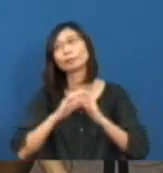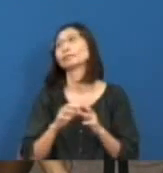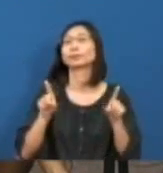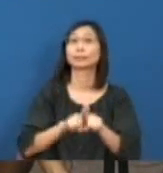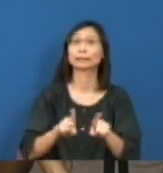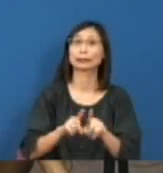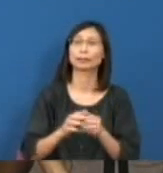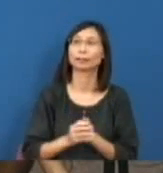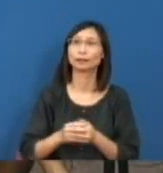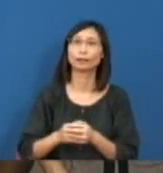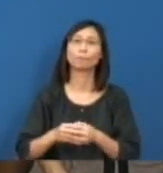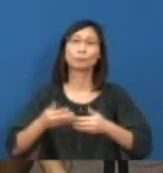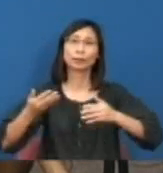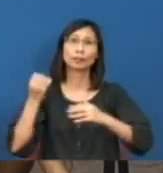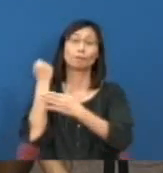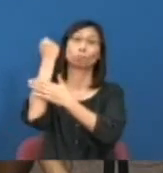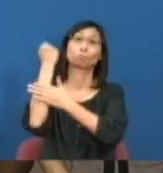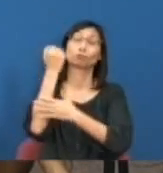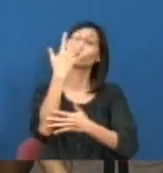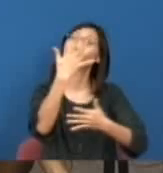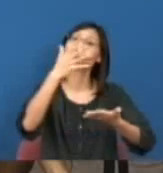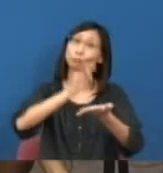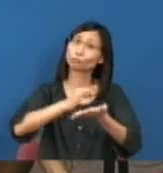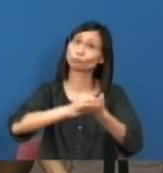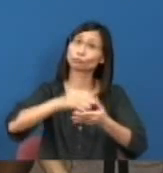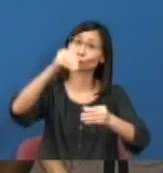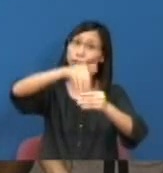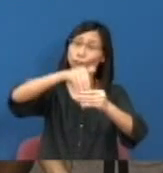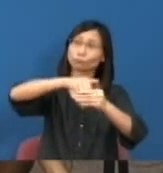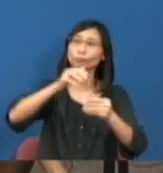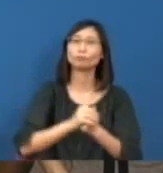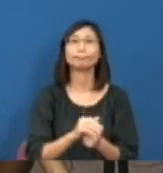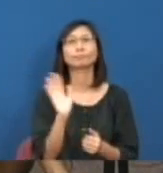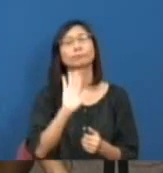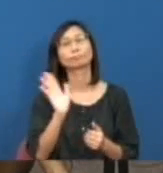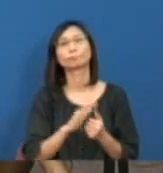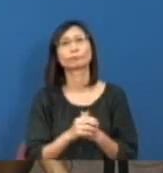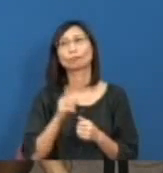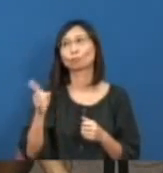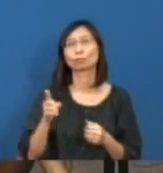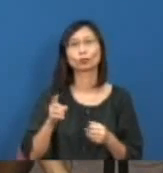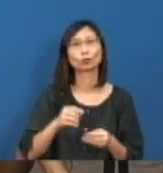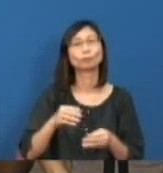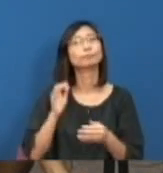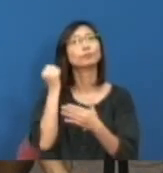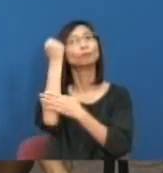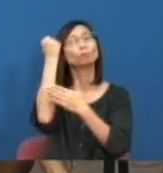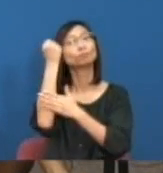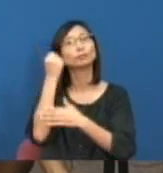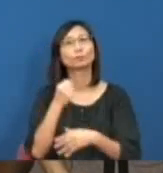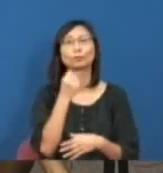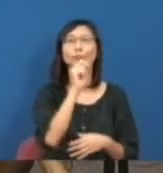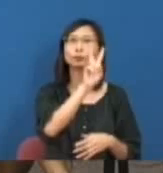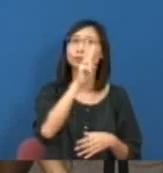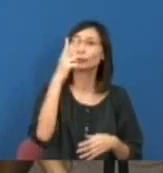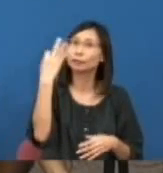對五區公投。咁事後已經有人出嚟講咗，其實唔係佢唔係反對五公投，佢係反對23個總辭，即係佢